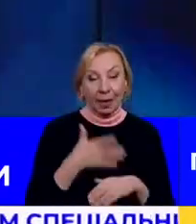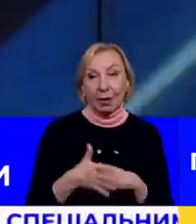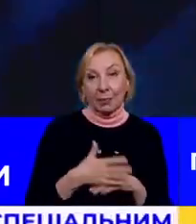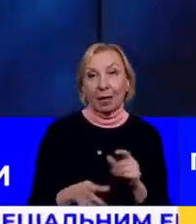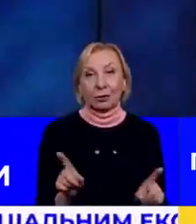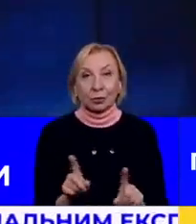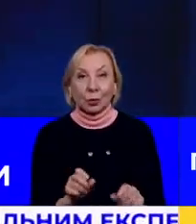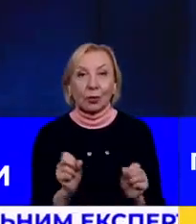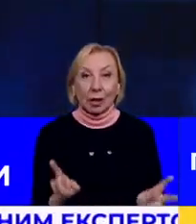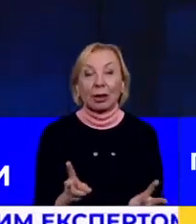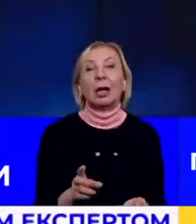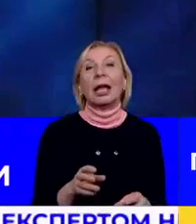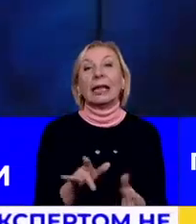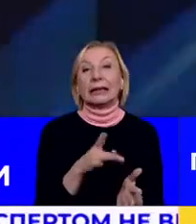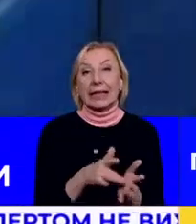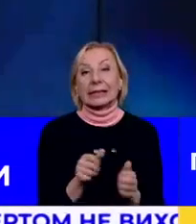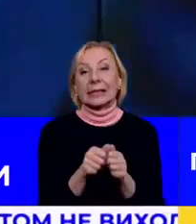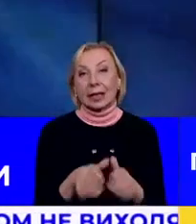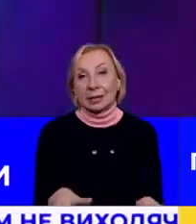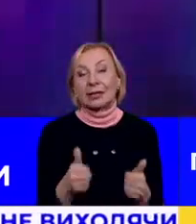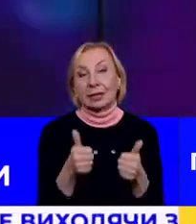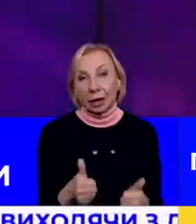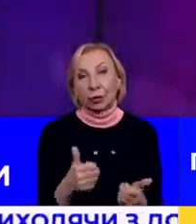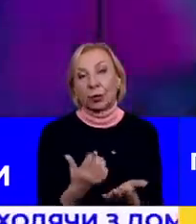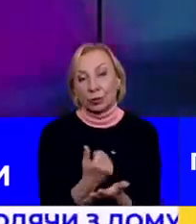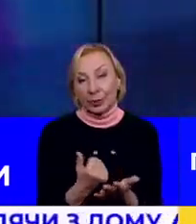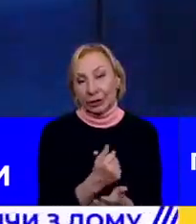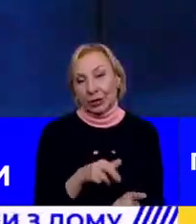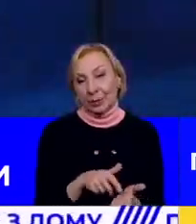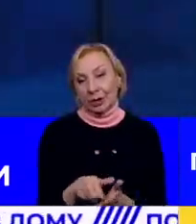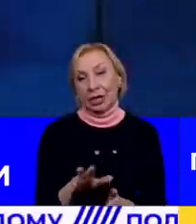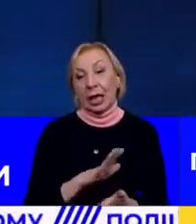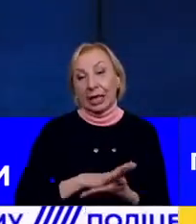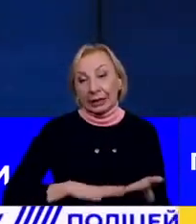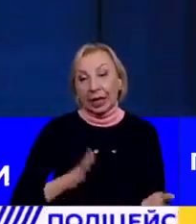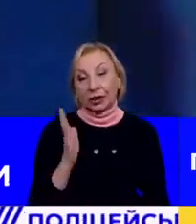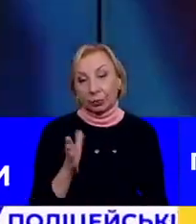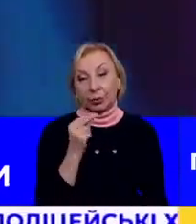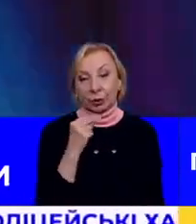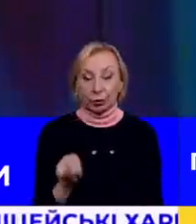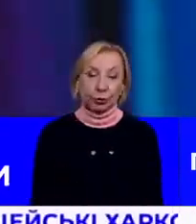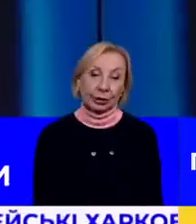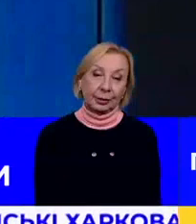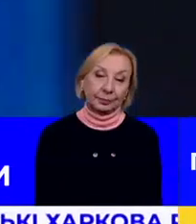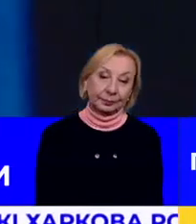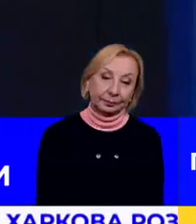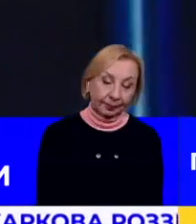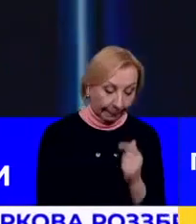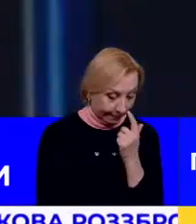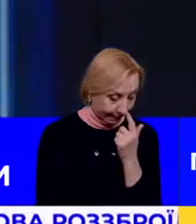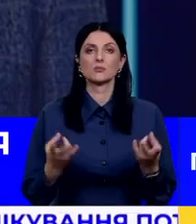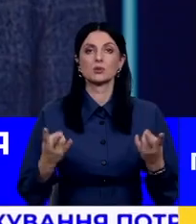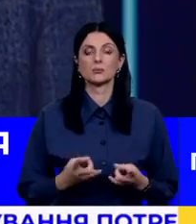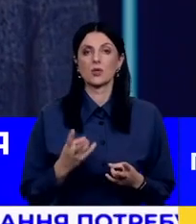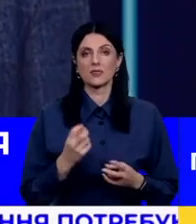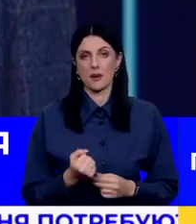ли она успешно. Успешно прошла, все в порядке. Народ во всем разобрался, и дальше будет лучше. Несмотря на то, что кажется, что все не очень даже и